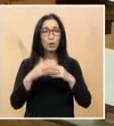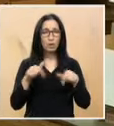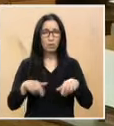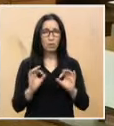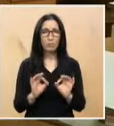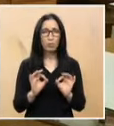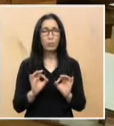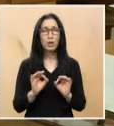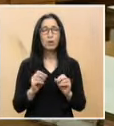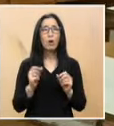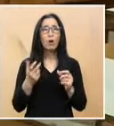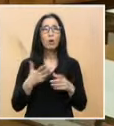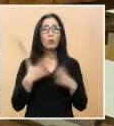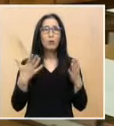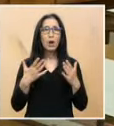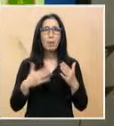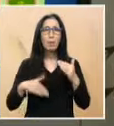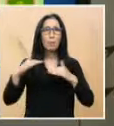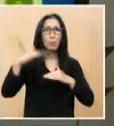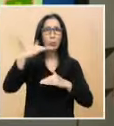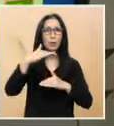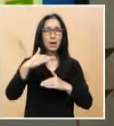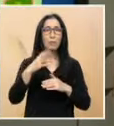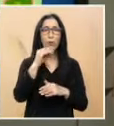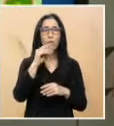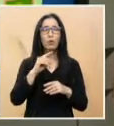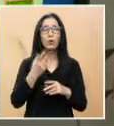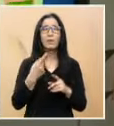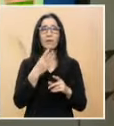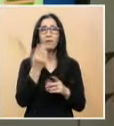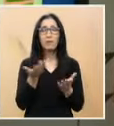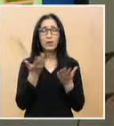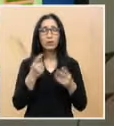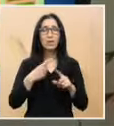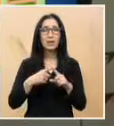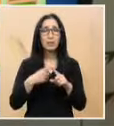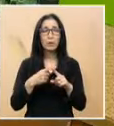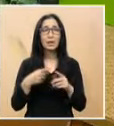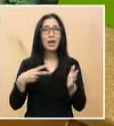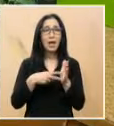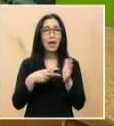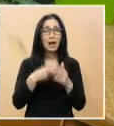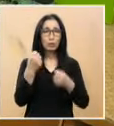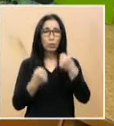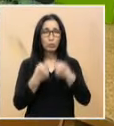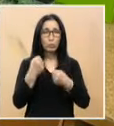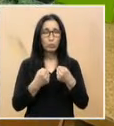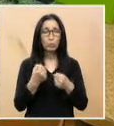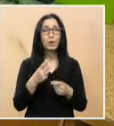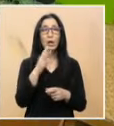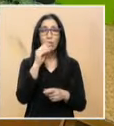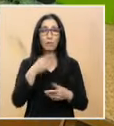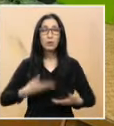автомобилостроенето в момента е в изключително голям подем в цял свят. Говорим вече за хибриди, електромобили, и там отговорихме